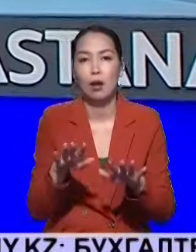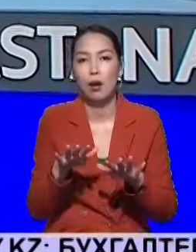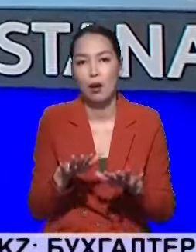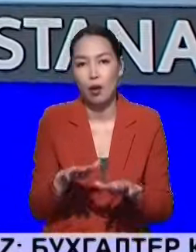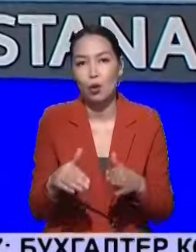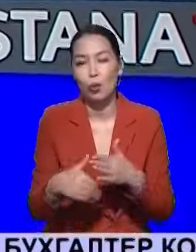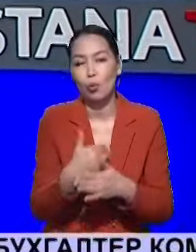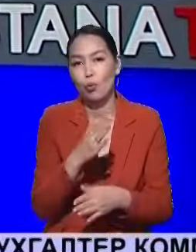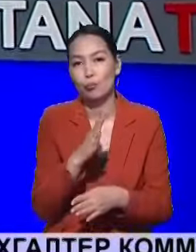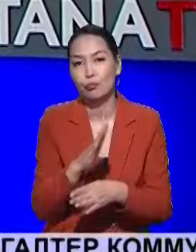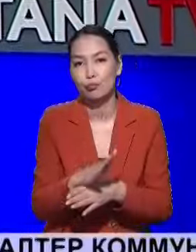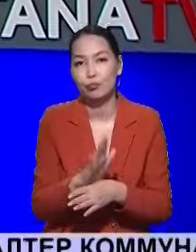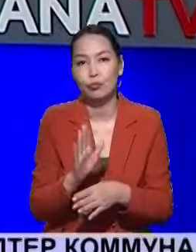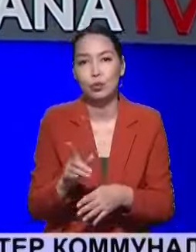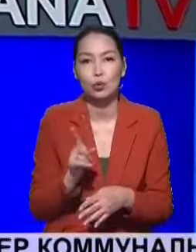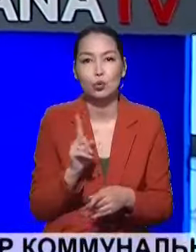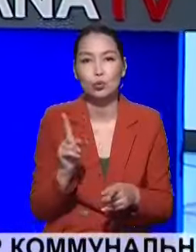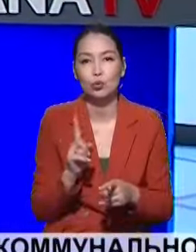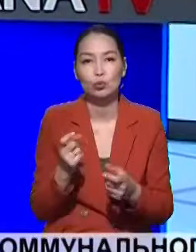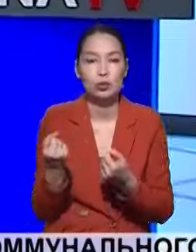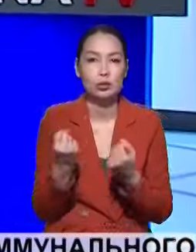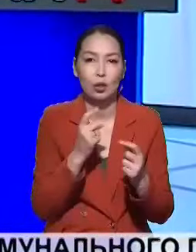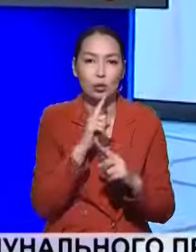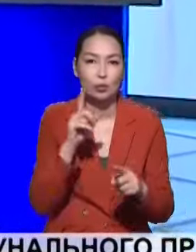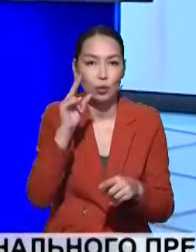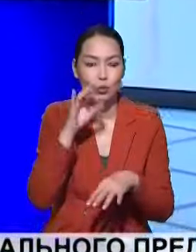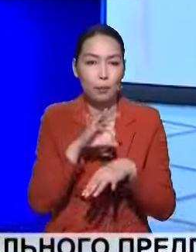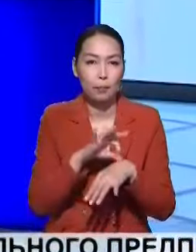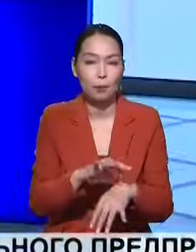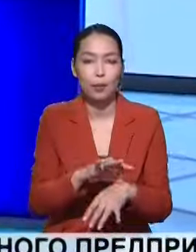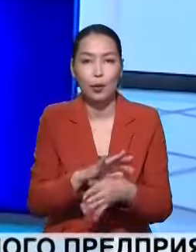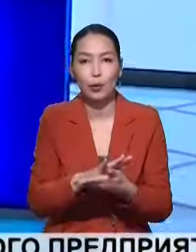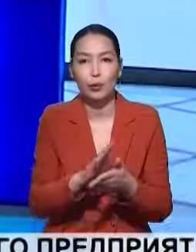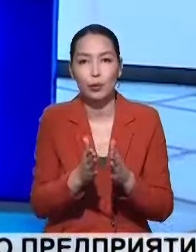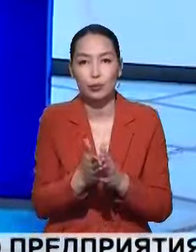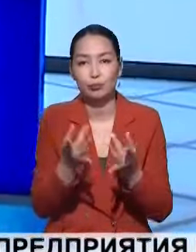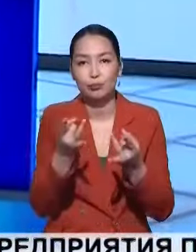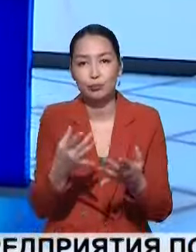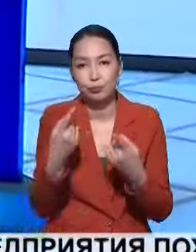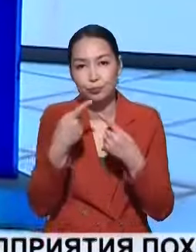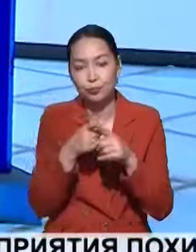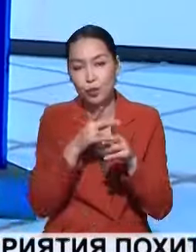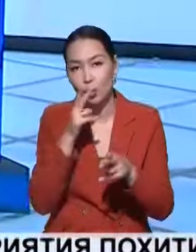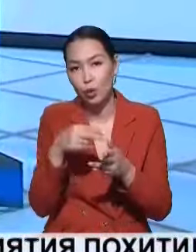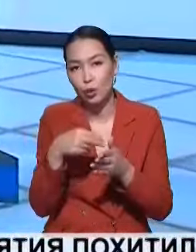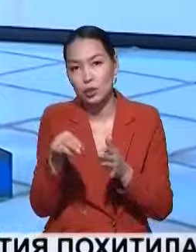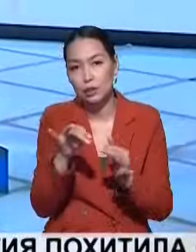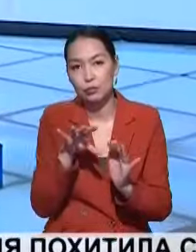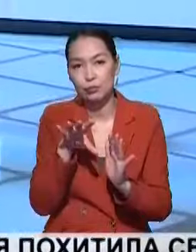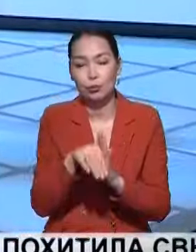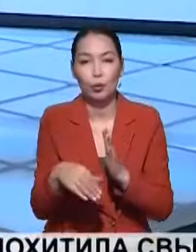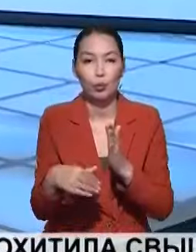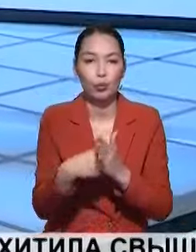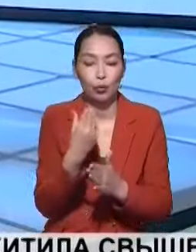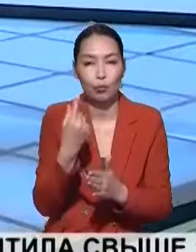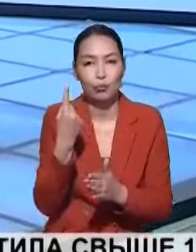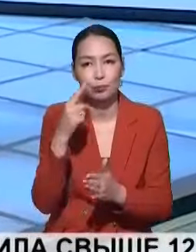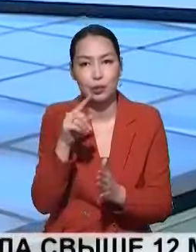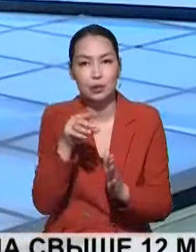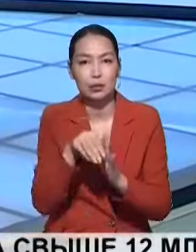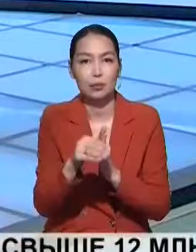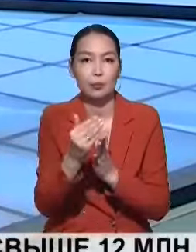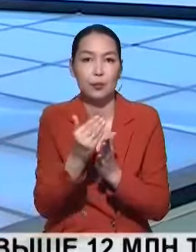редакции, ожидается, что не будет затяжных сроков проведения процедур, упростят механизм обжалования закупок и внедрятся новые институты. О том,